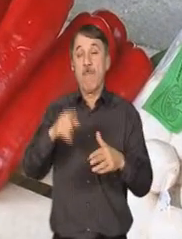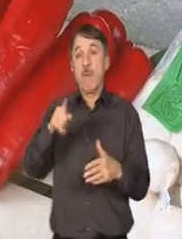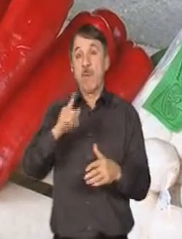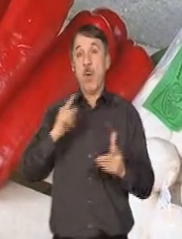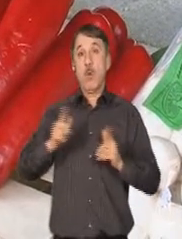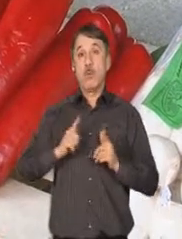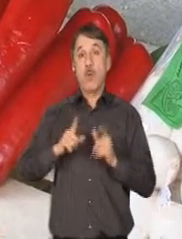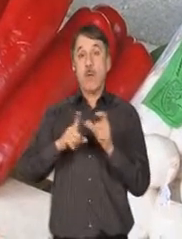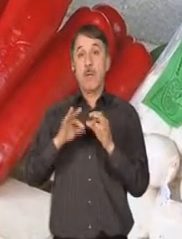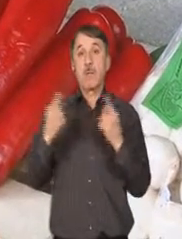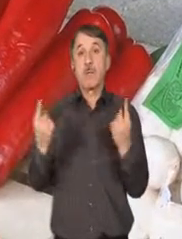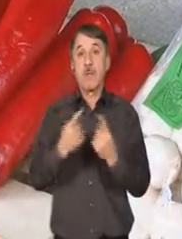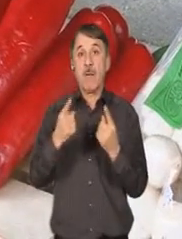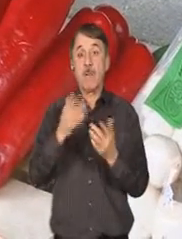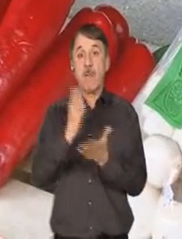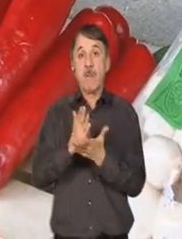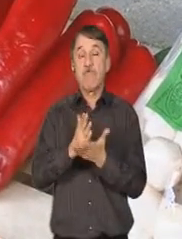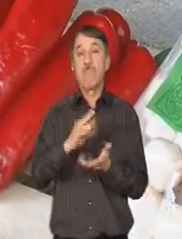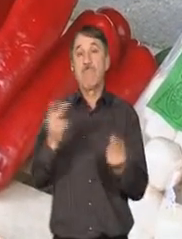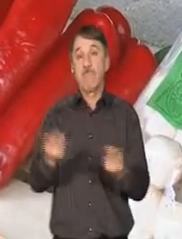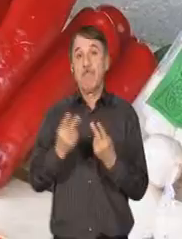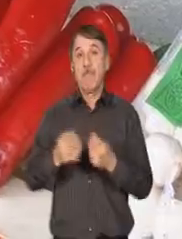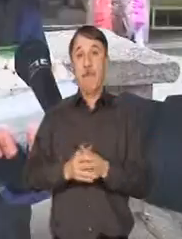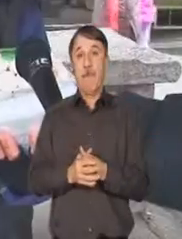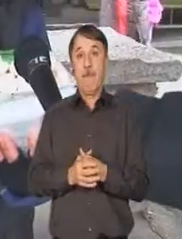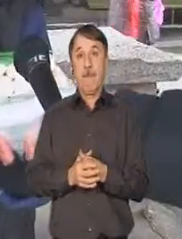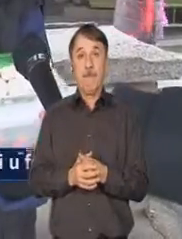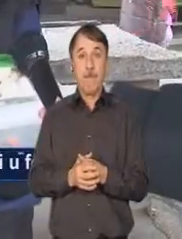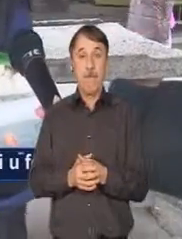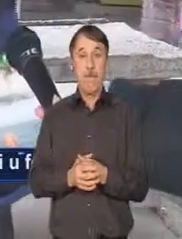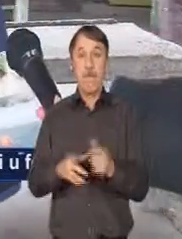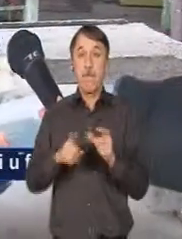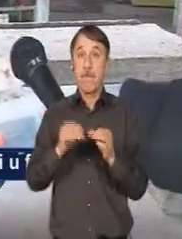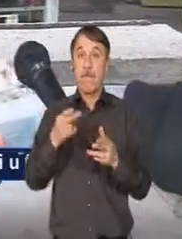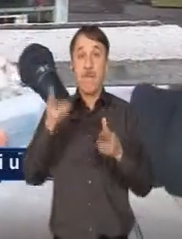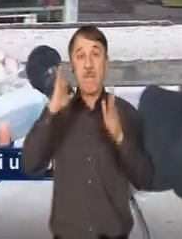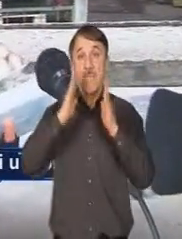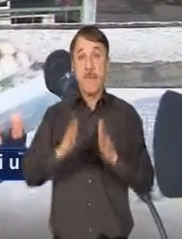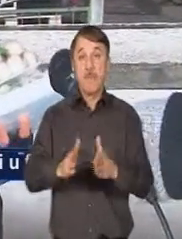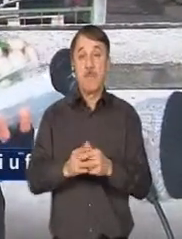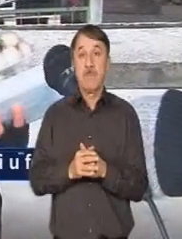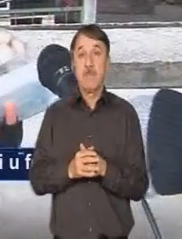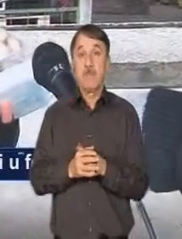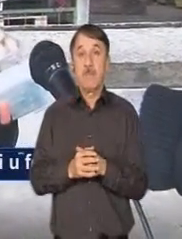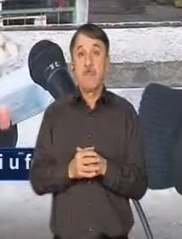ih da li očekuju da će se situacija poboljšati u februaru. Prosto ne verujem da će biti